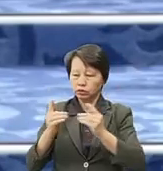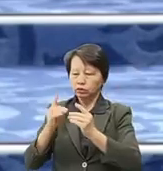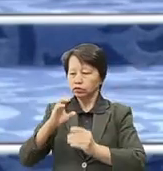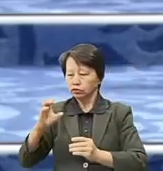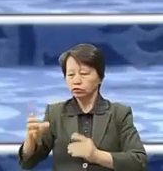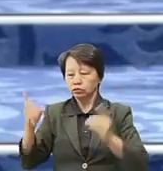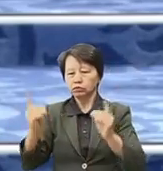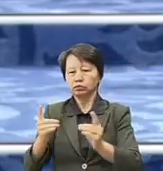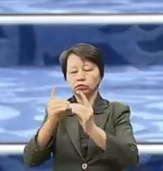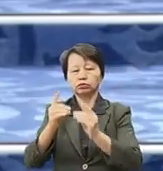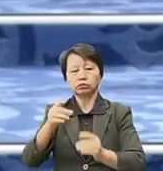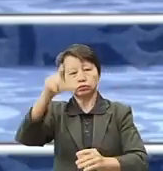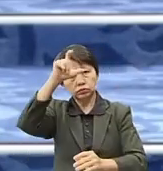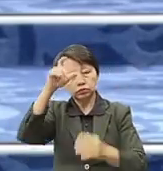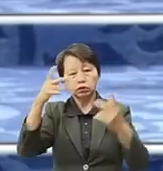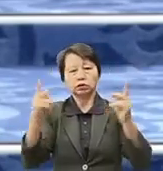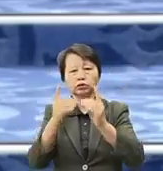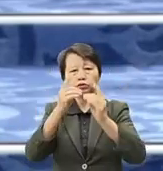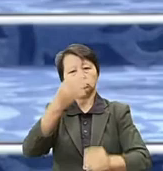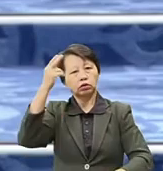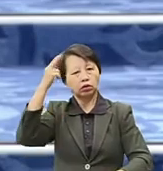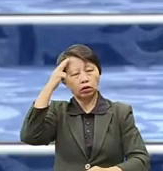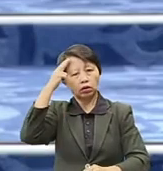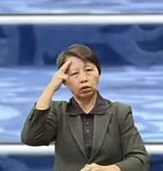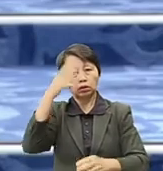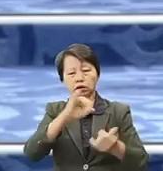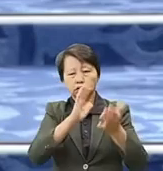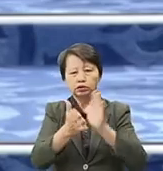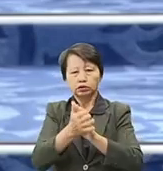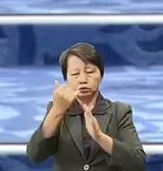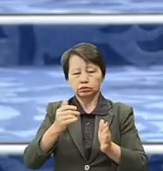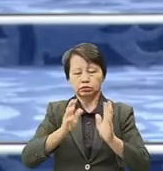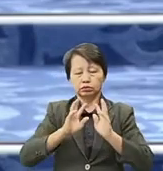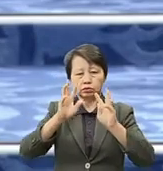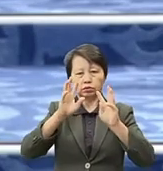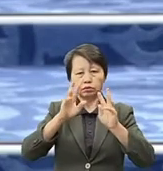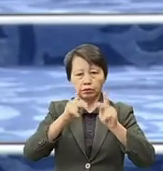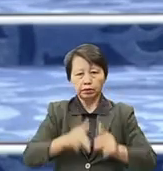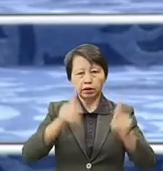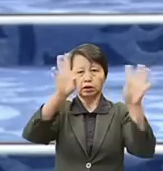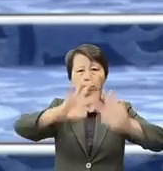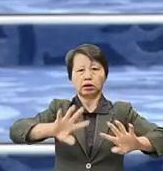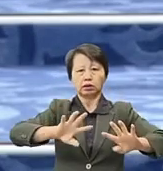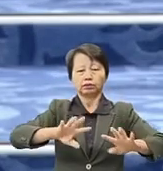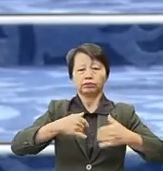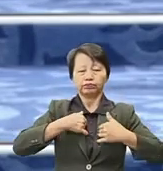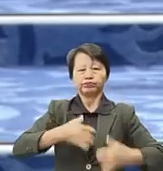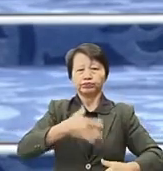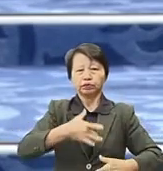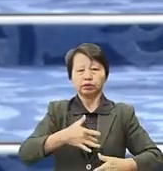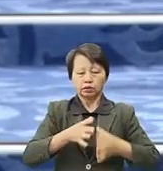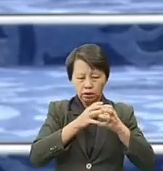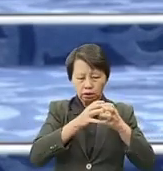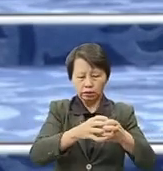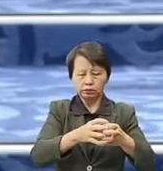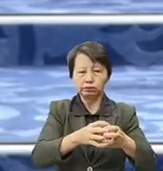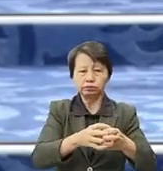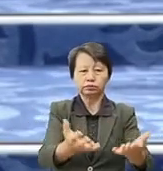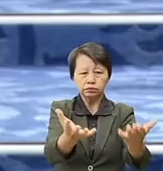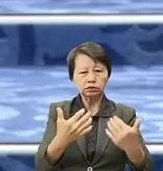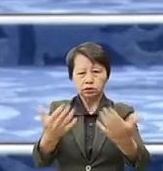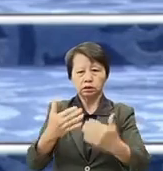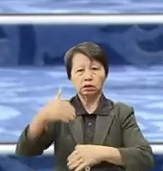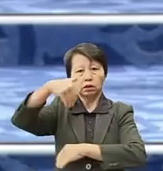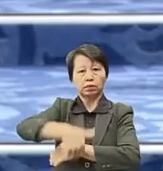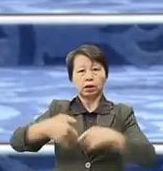erdoan bertemu Salman menjadi koordinator bagi pihak ASEAN saya fikir itu himpunan solidariti kita galakkan malam ni pun ada